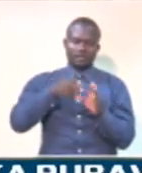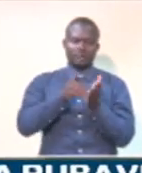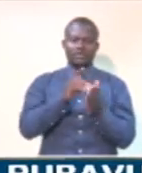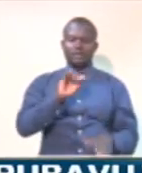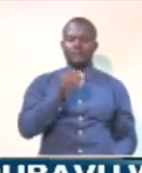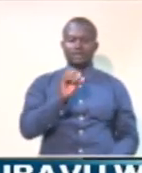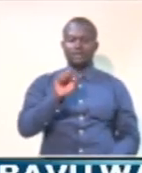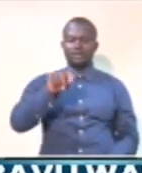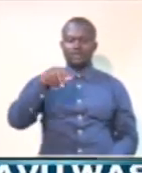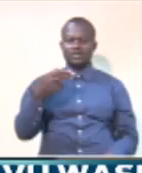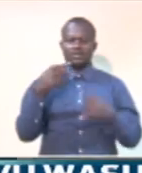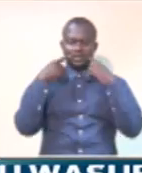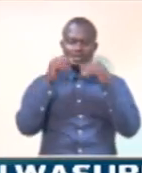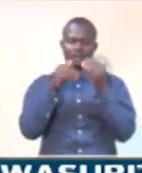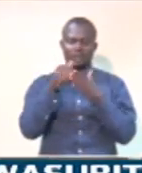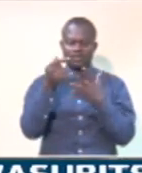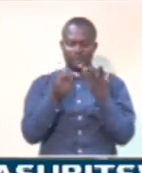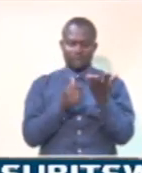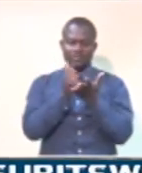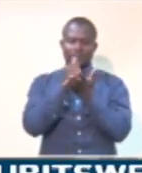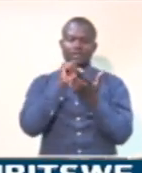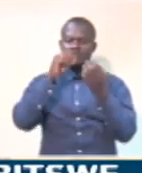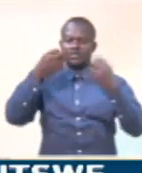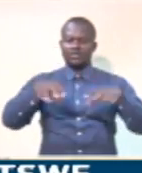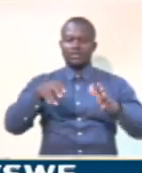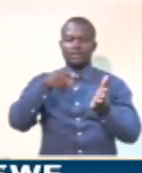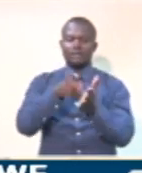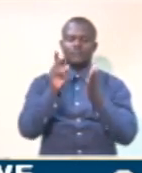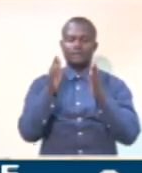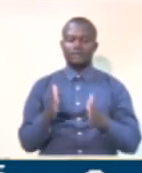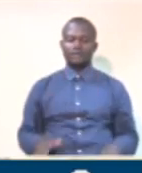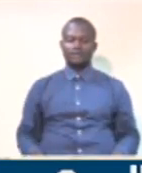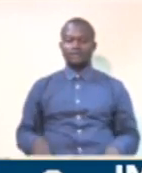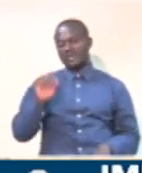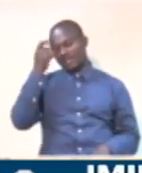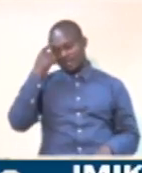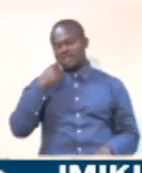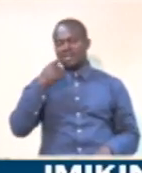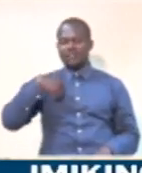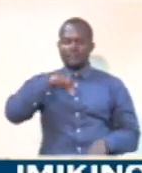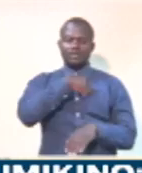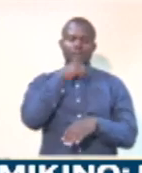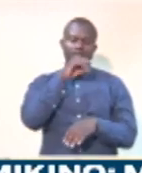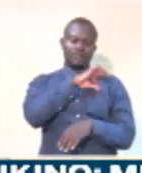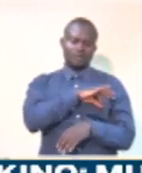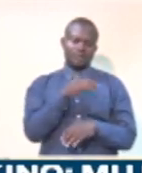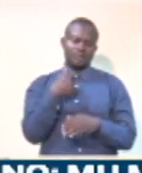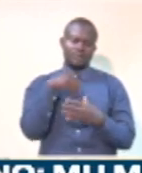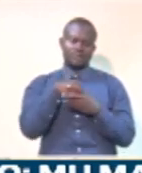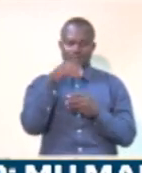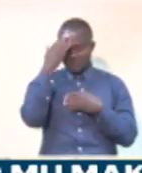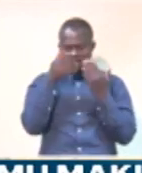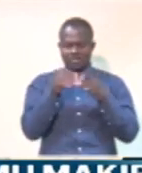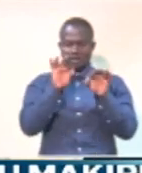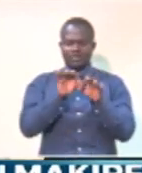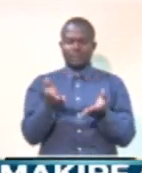Joseph Akumuntu avuga ko ibi bibafasha kudatakaza abaguzi. Ari leta ari twebwe nta ruhare twabigizemo kugira ngo ibiciro bizamuke